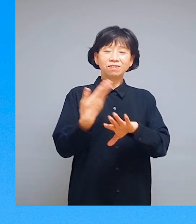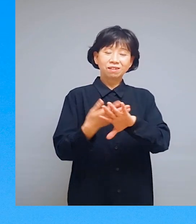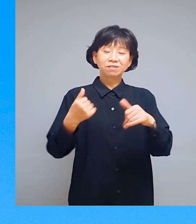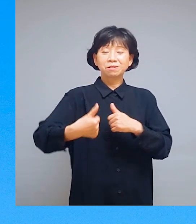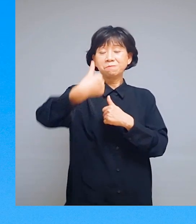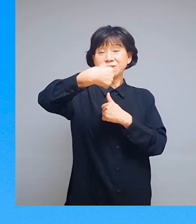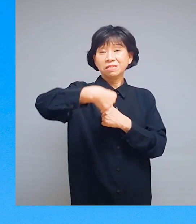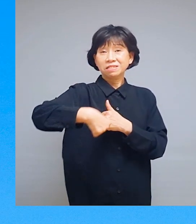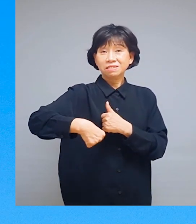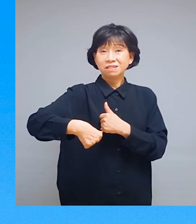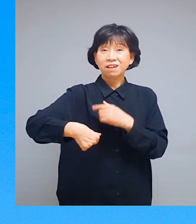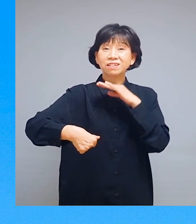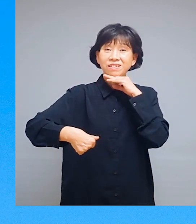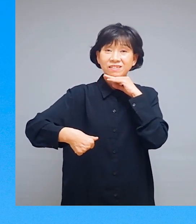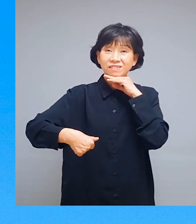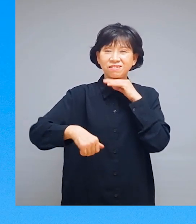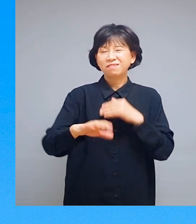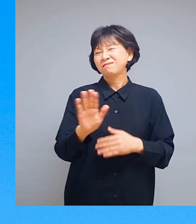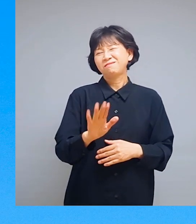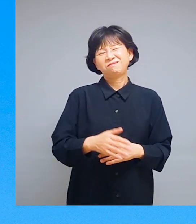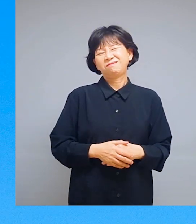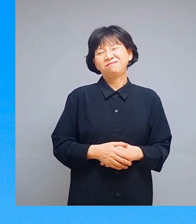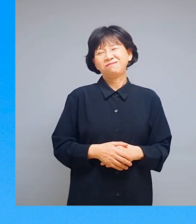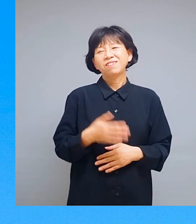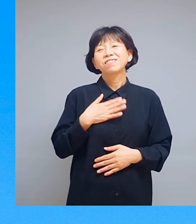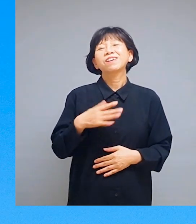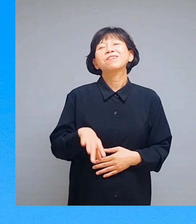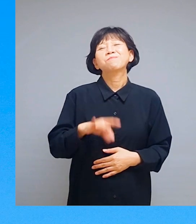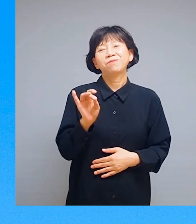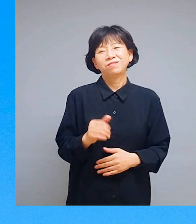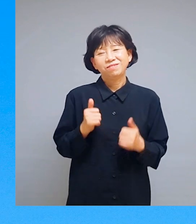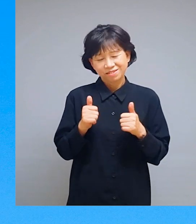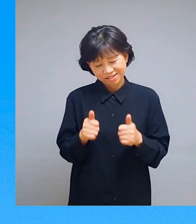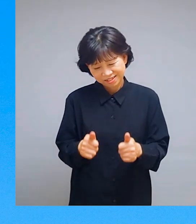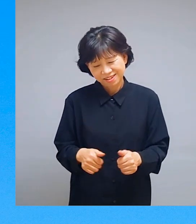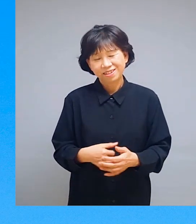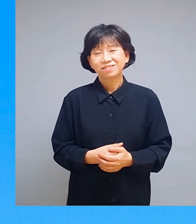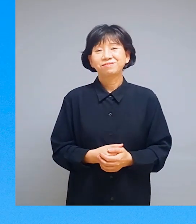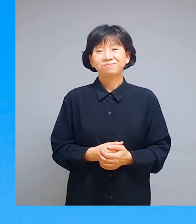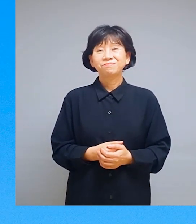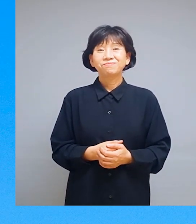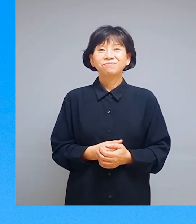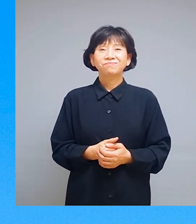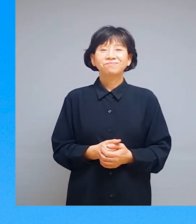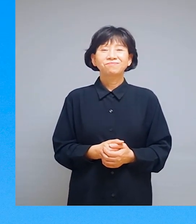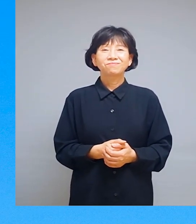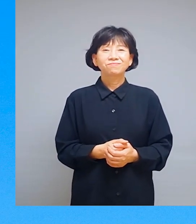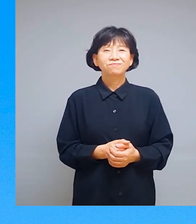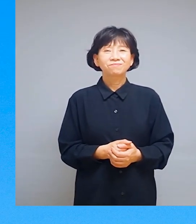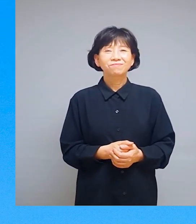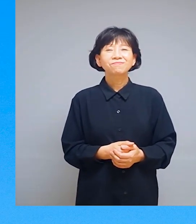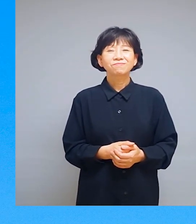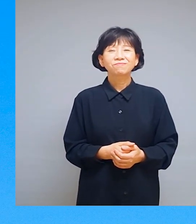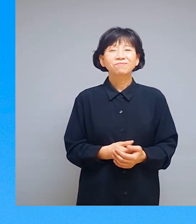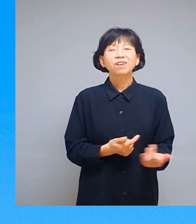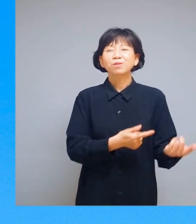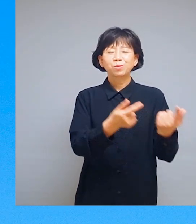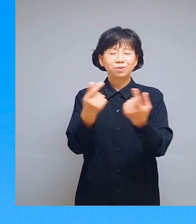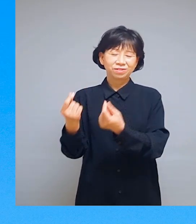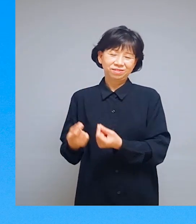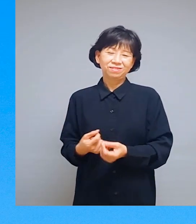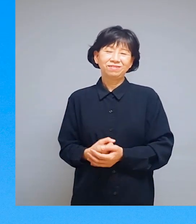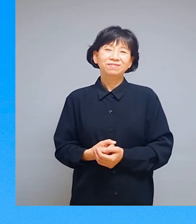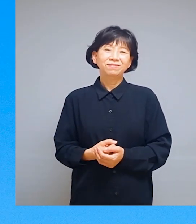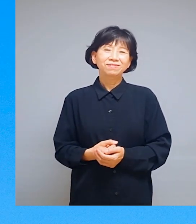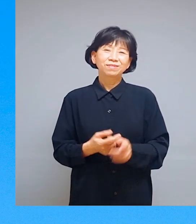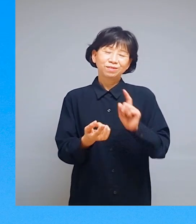아니에요. 누가 인사받을 사람이고 누가 인사만 하는 사람입니까? 아니죠. 다 서로